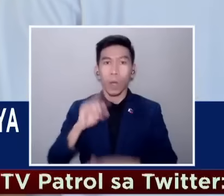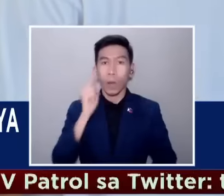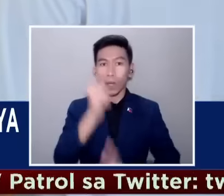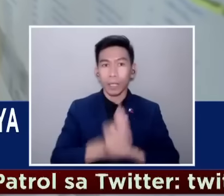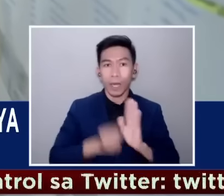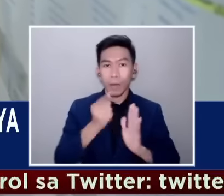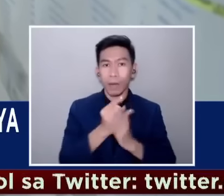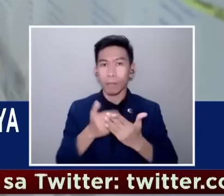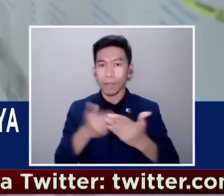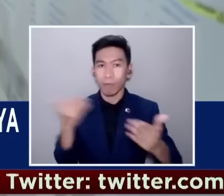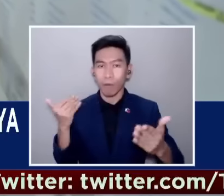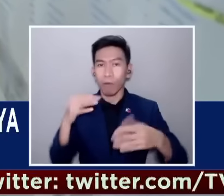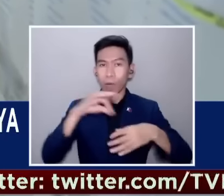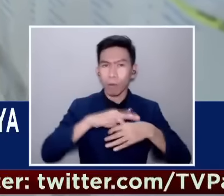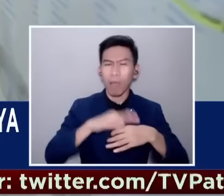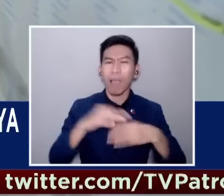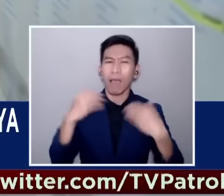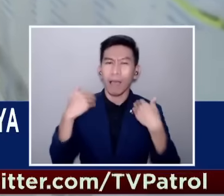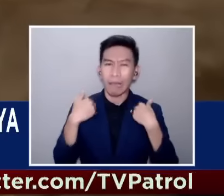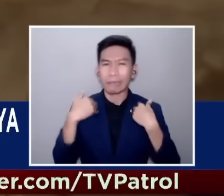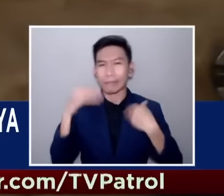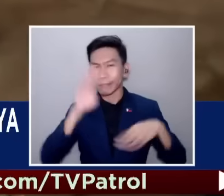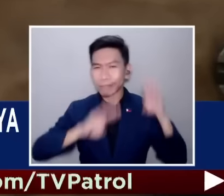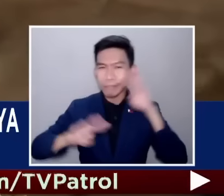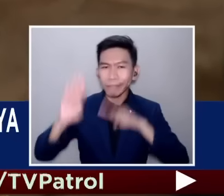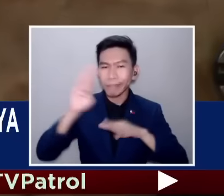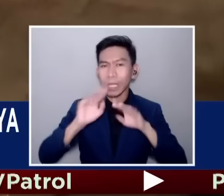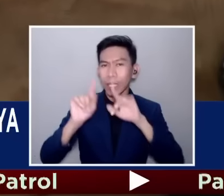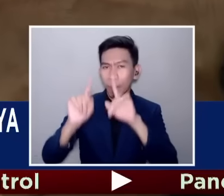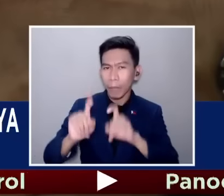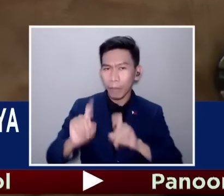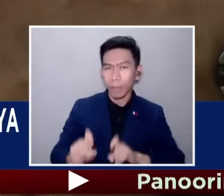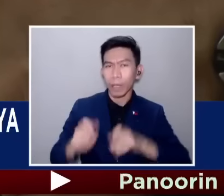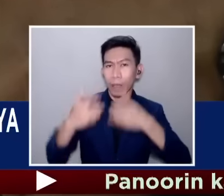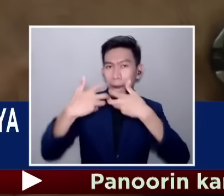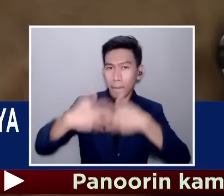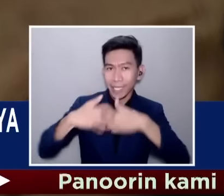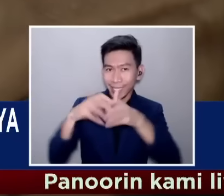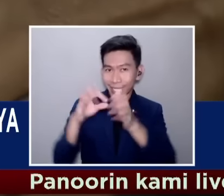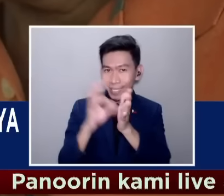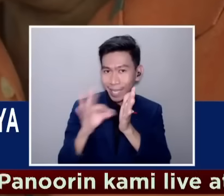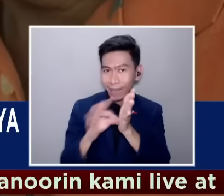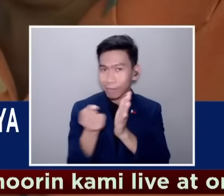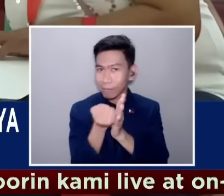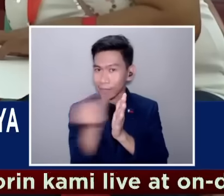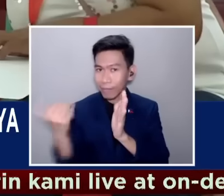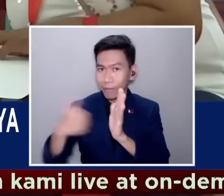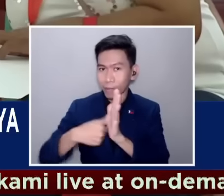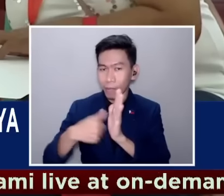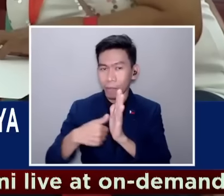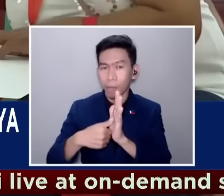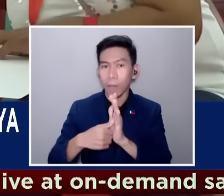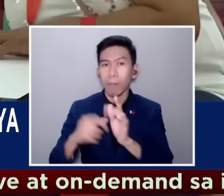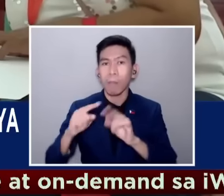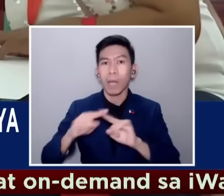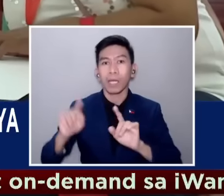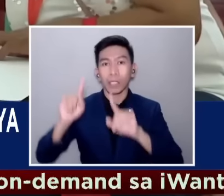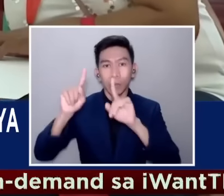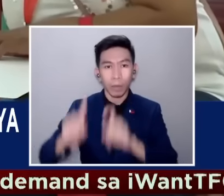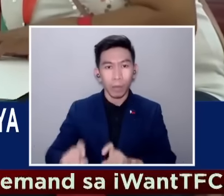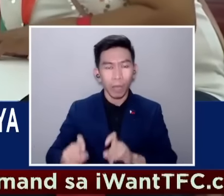COMELEC, may mga aberya pa sa final testing and sealing ng mga vote counting machines. Hindi natapos ang FPS sa 47 presinto sa Barm, isa